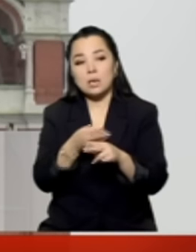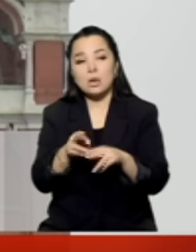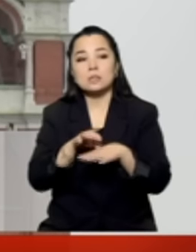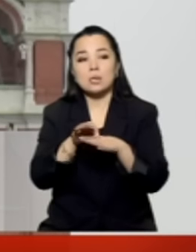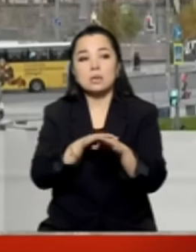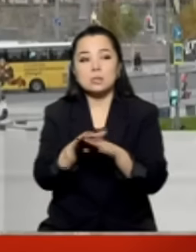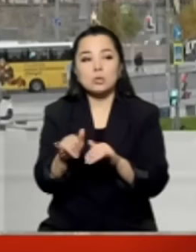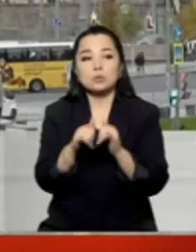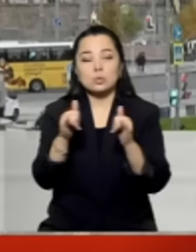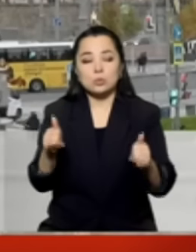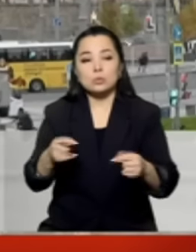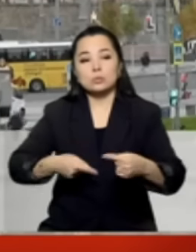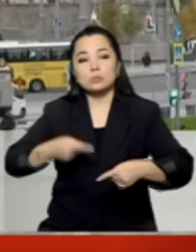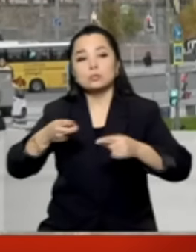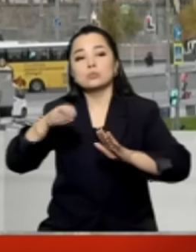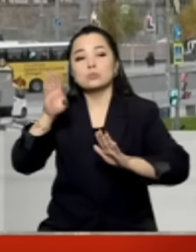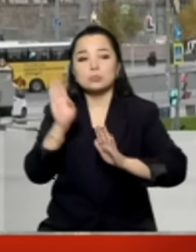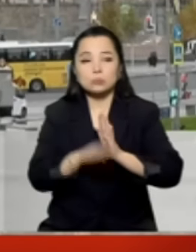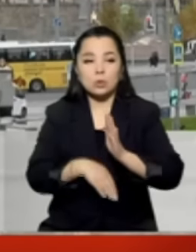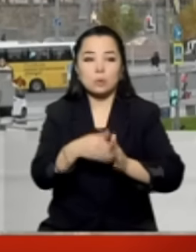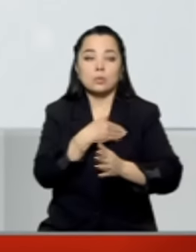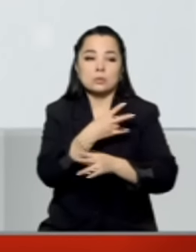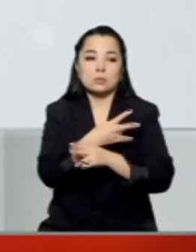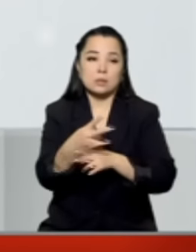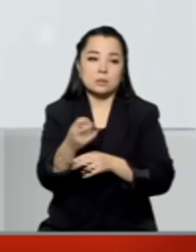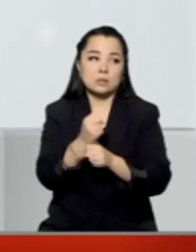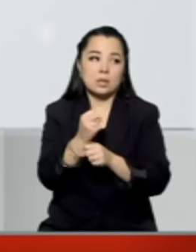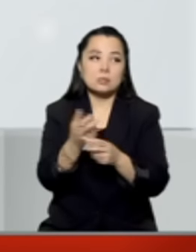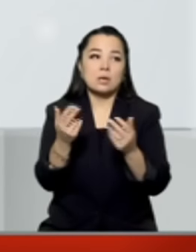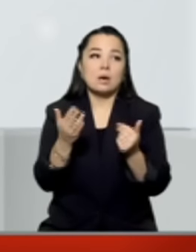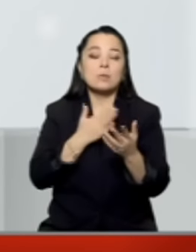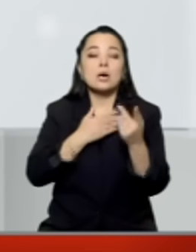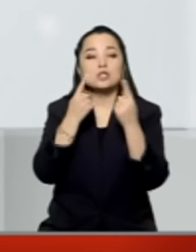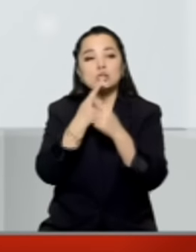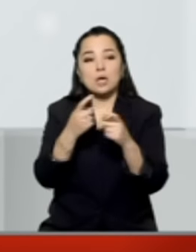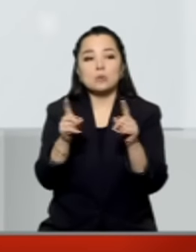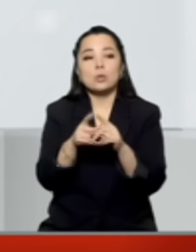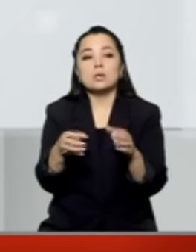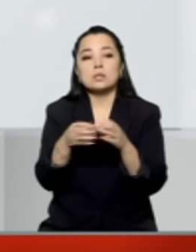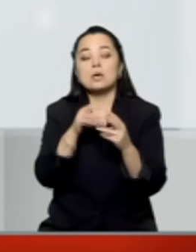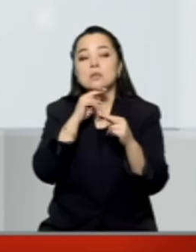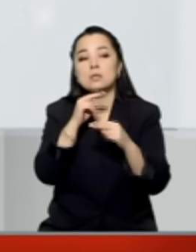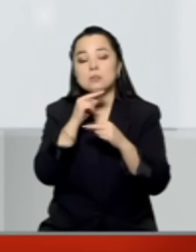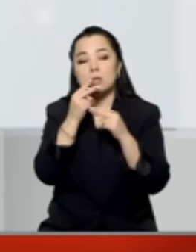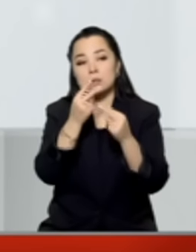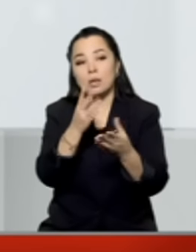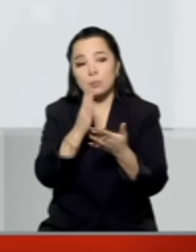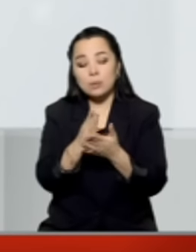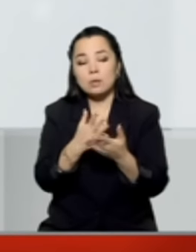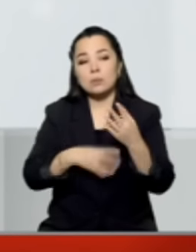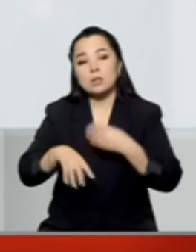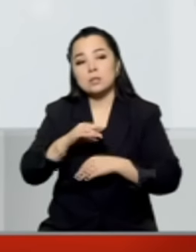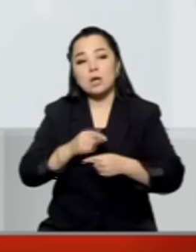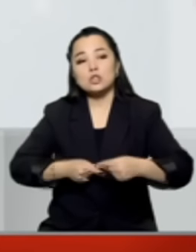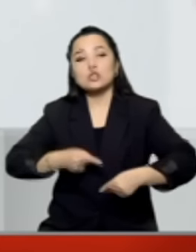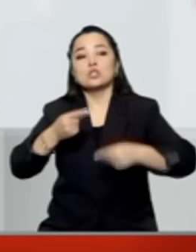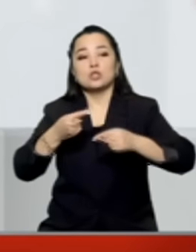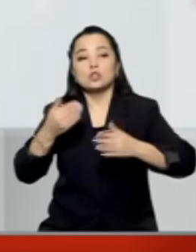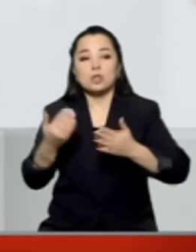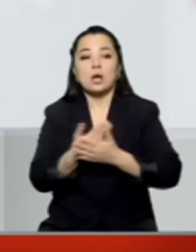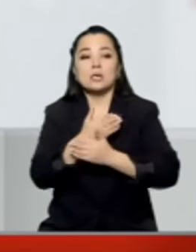күшейтіп шиеленісті тіпті ушықтырайын деп отыр. Әрине, біз жарияланған ақпаратқа назар аудардық. Мұның бәрі шиеленістің жаңа